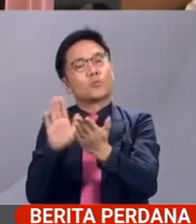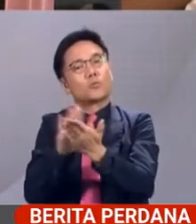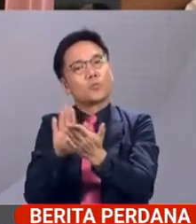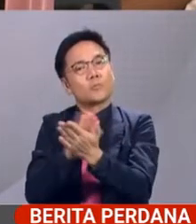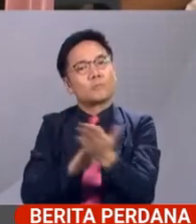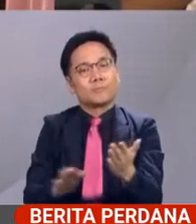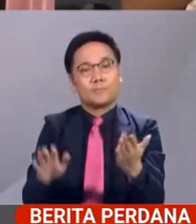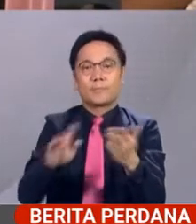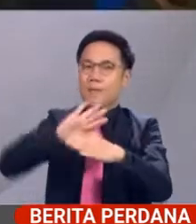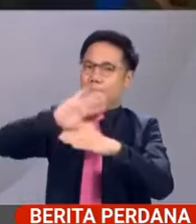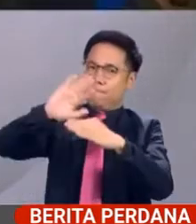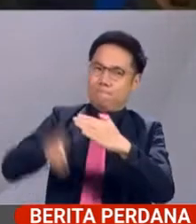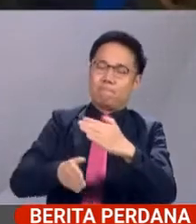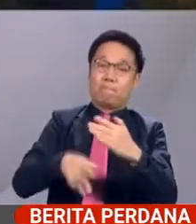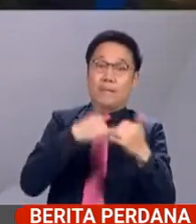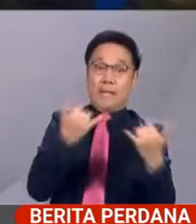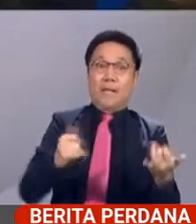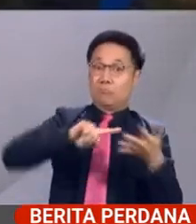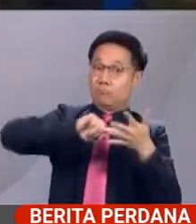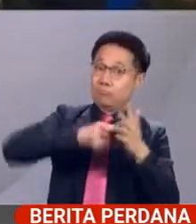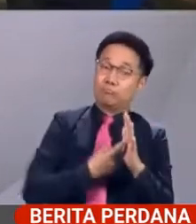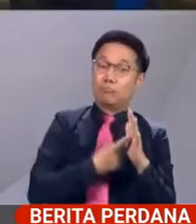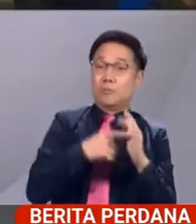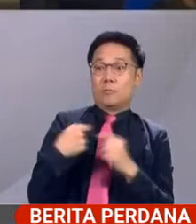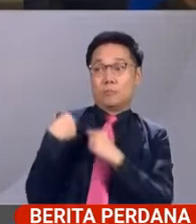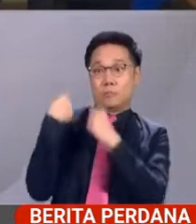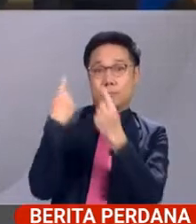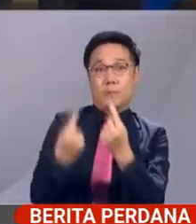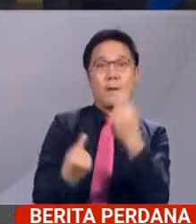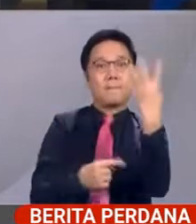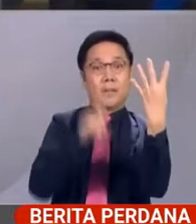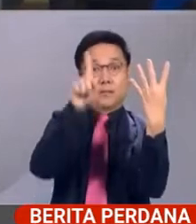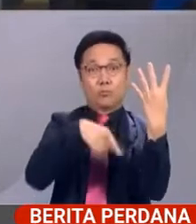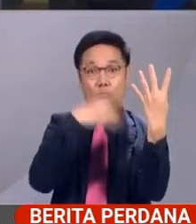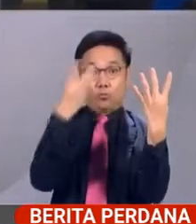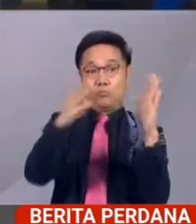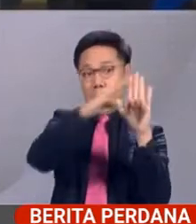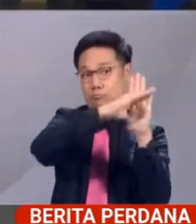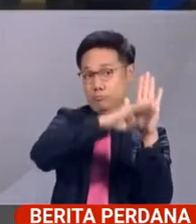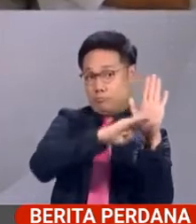pengurusan pembukaan semula sekolah yang telah diedarkan sejak 4 Jun lalu.